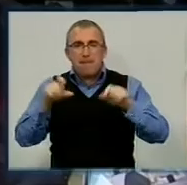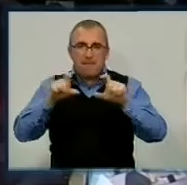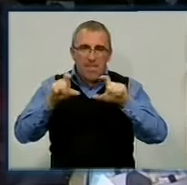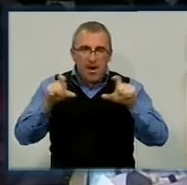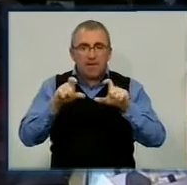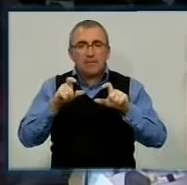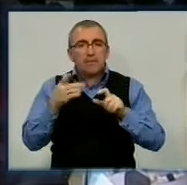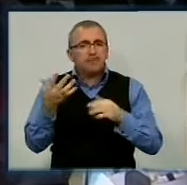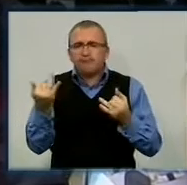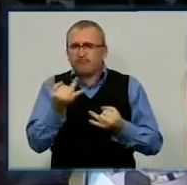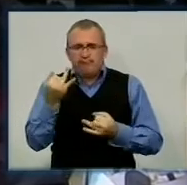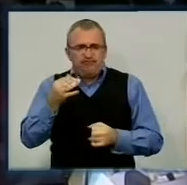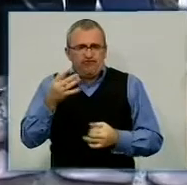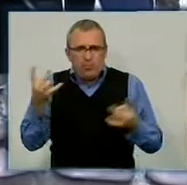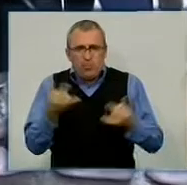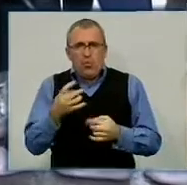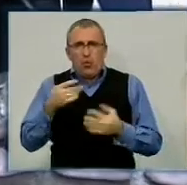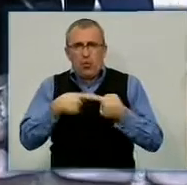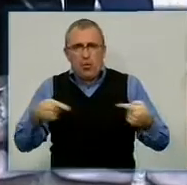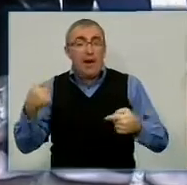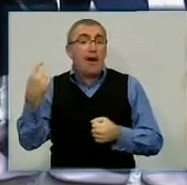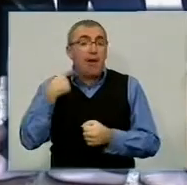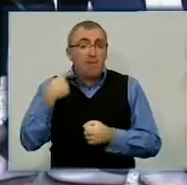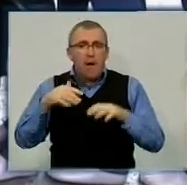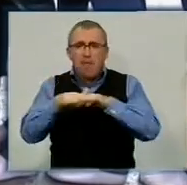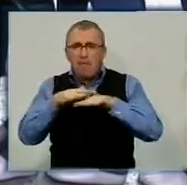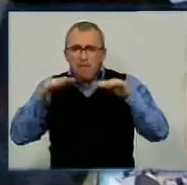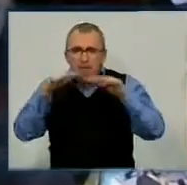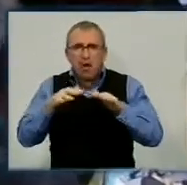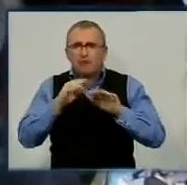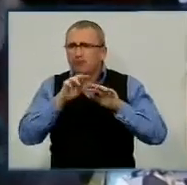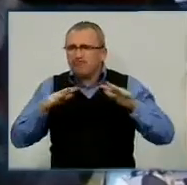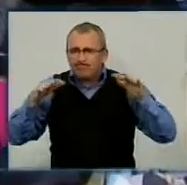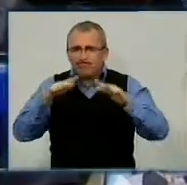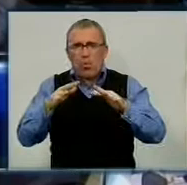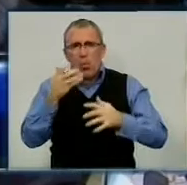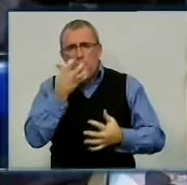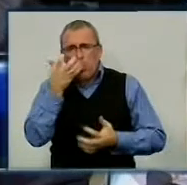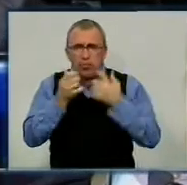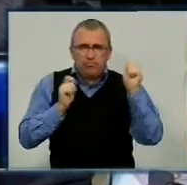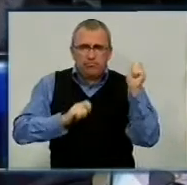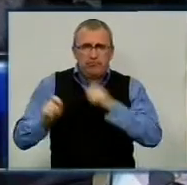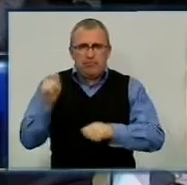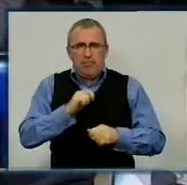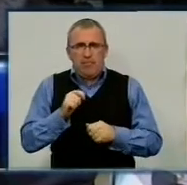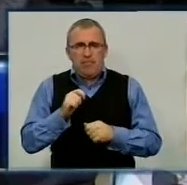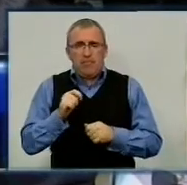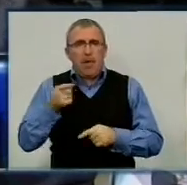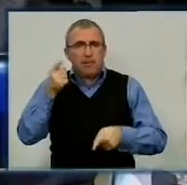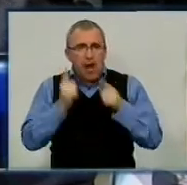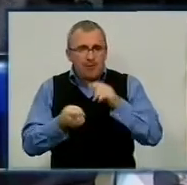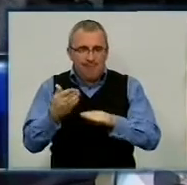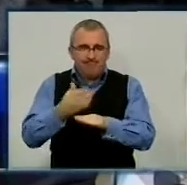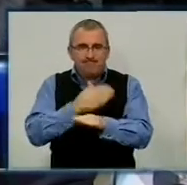найзатребуваніший товар після настання морозів кіровоградці масово утеплюються ну берут хорошо тплые гамаши с натуральных